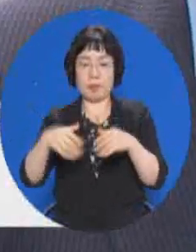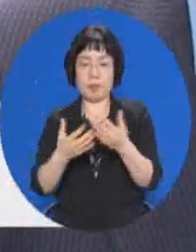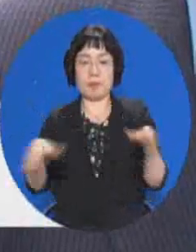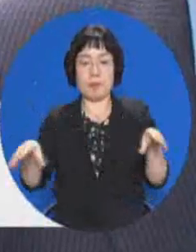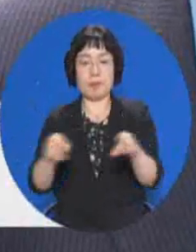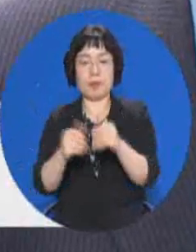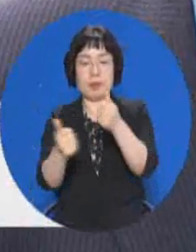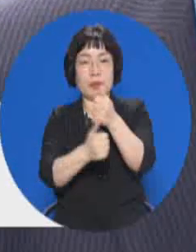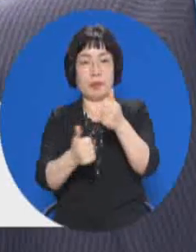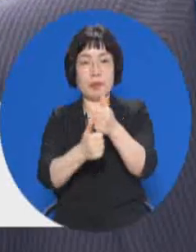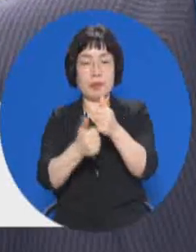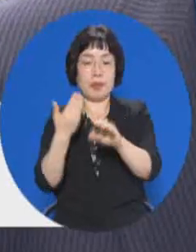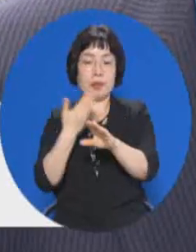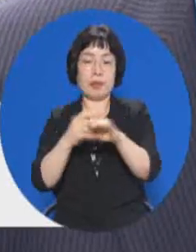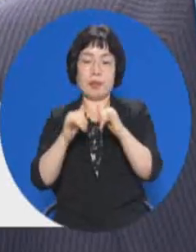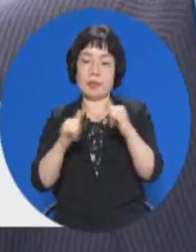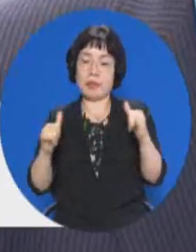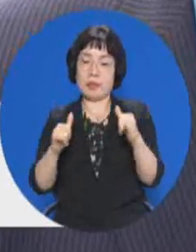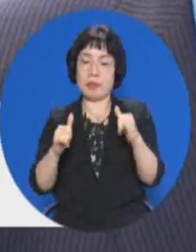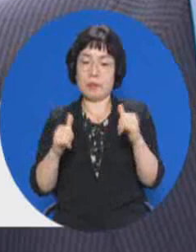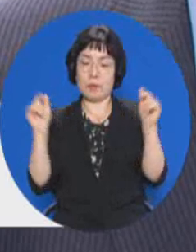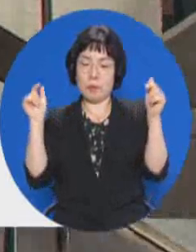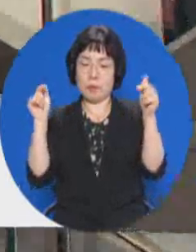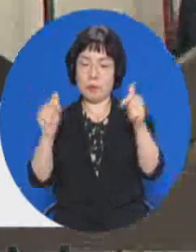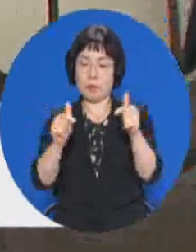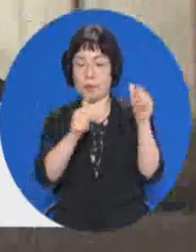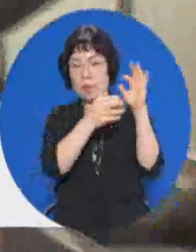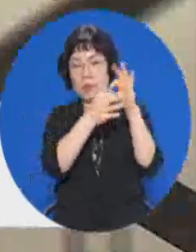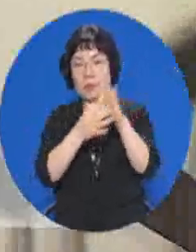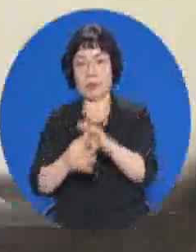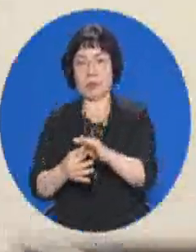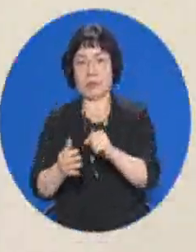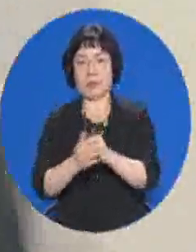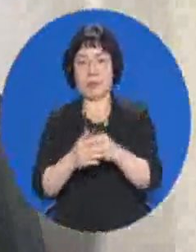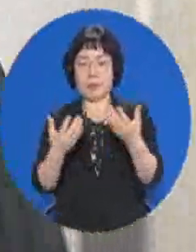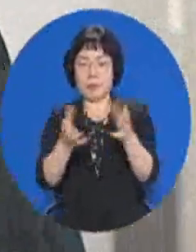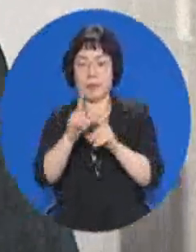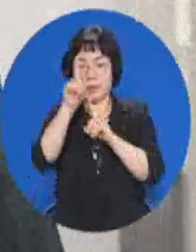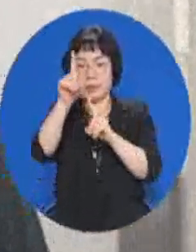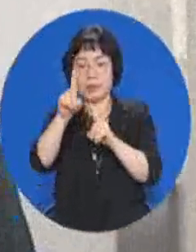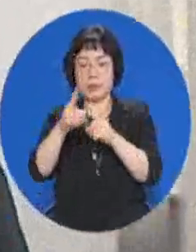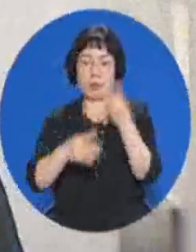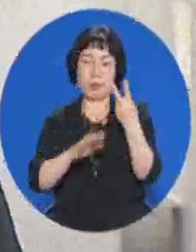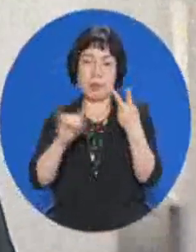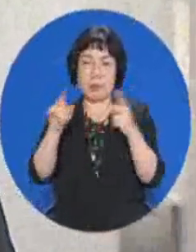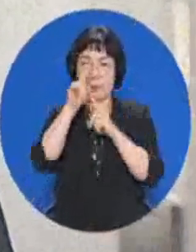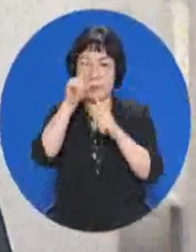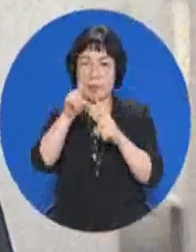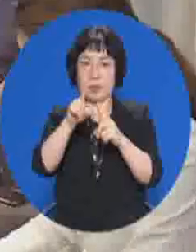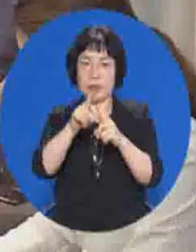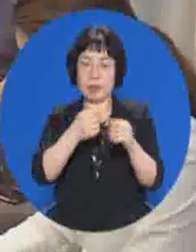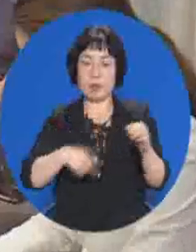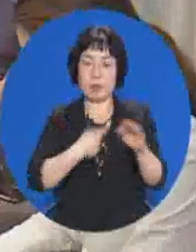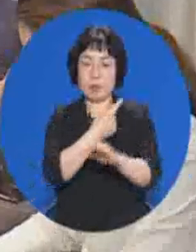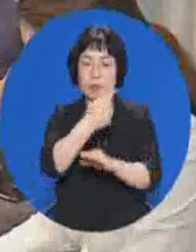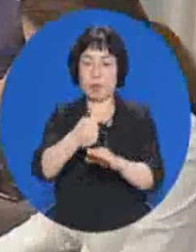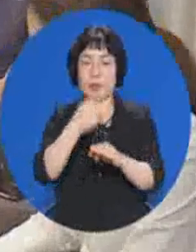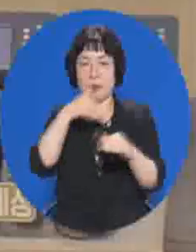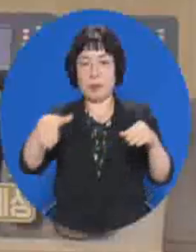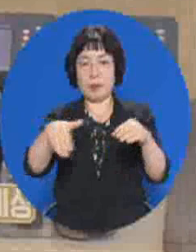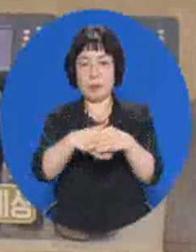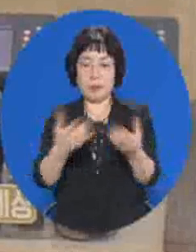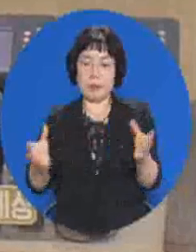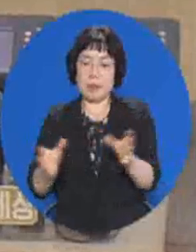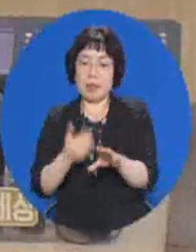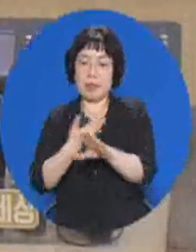비서실장 등 제3 후보론이 사그러들지 않고 있습니다. 여권의 이재명 이낙연 양자 구도가 흔들릴 경우 친문 진영을